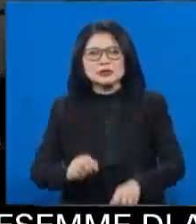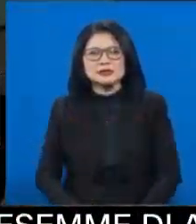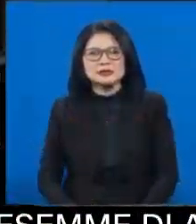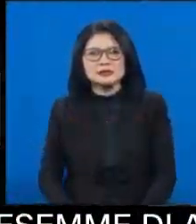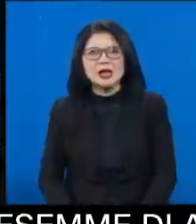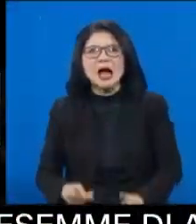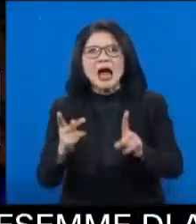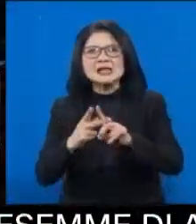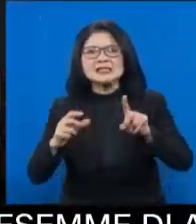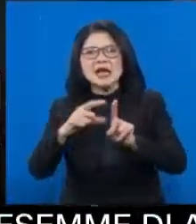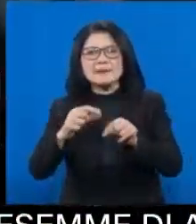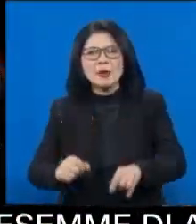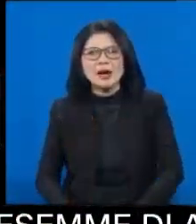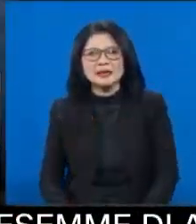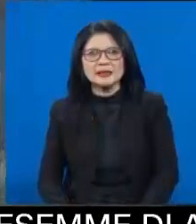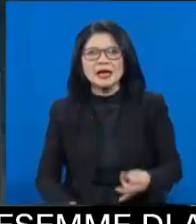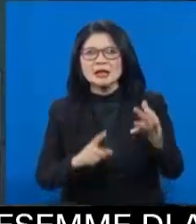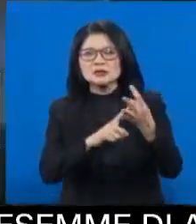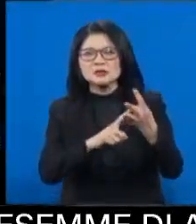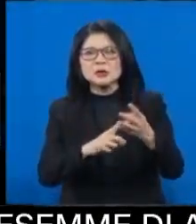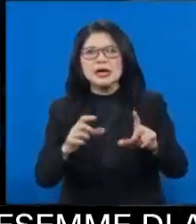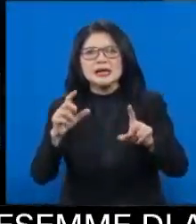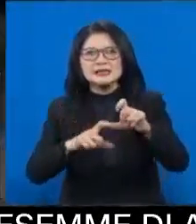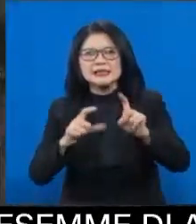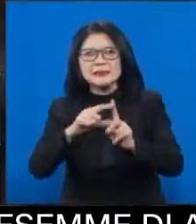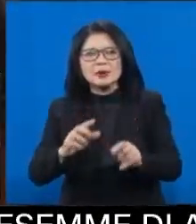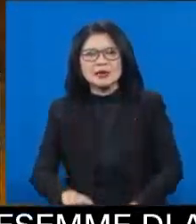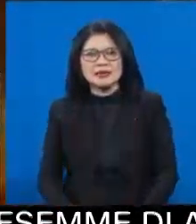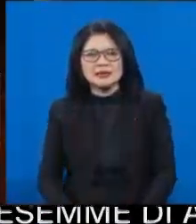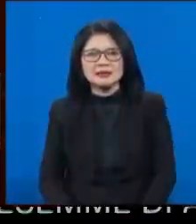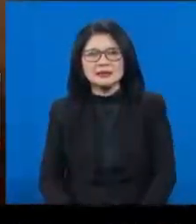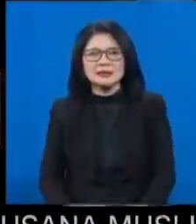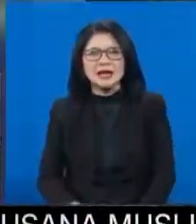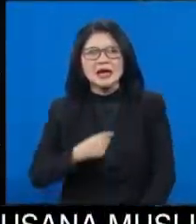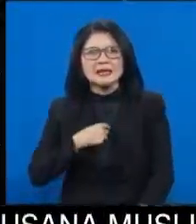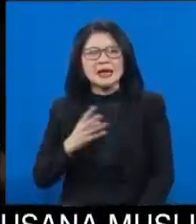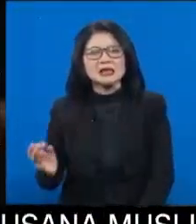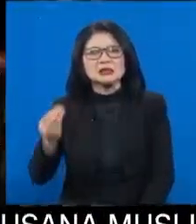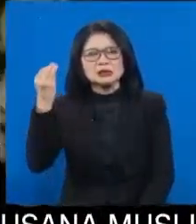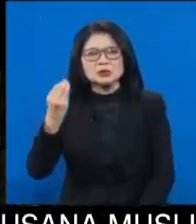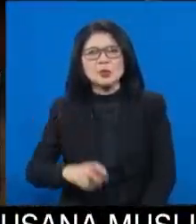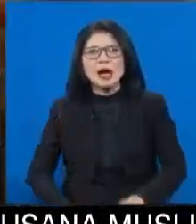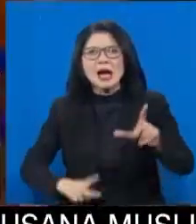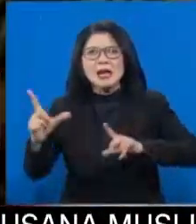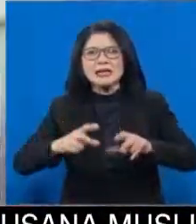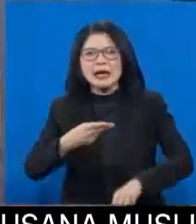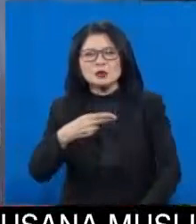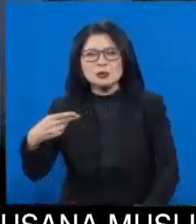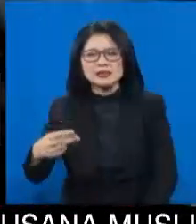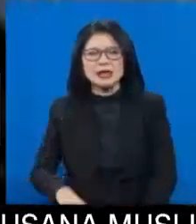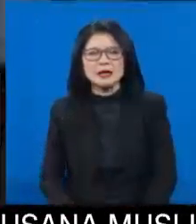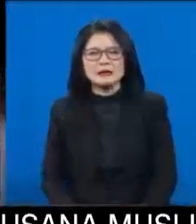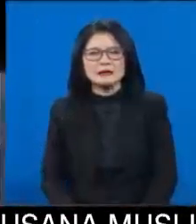Has Darmawan, AKP Bambang Sidik Ahmadi, Kompol Wahyu Setio, dan Dirut PT Liga Indonesia Baru, Ahmad Hadian